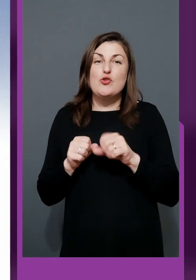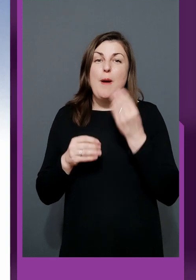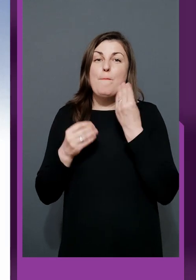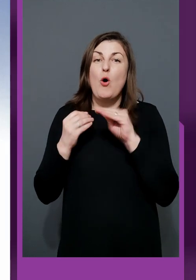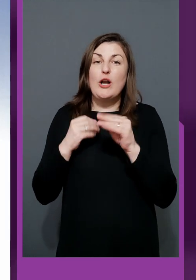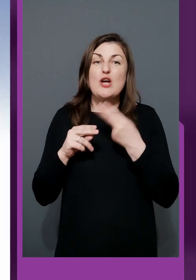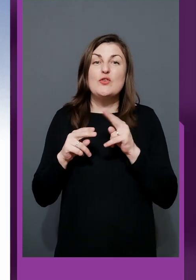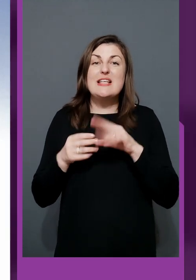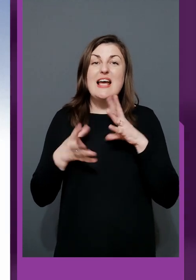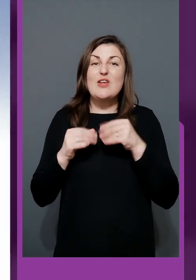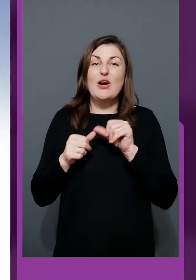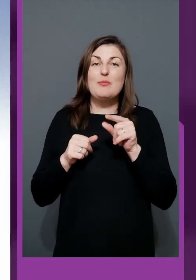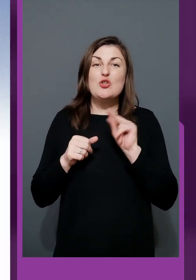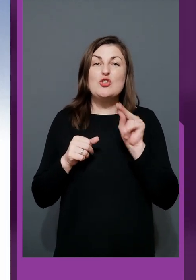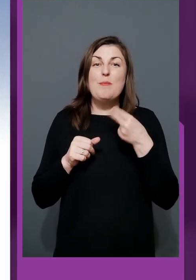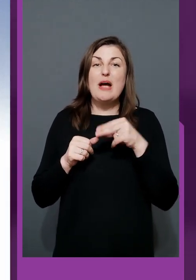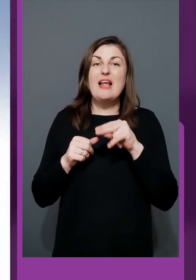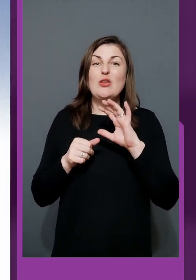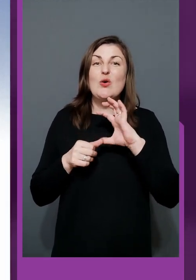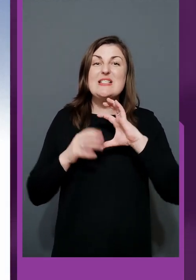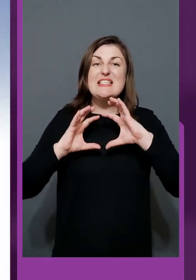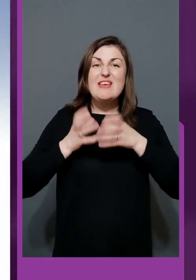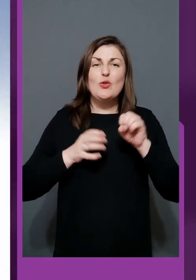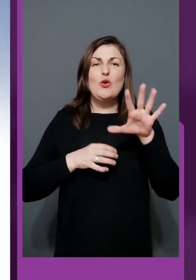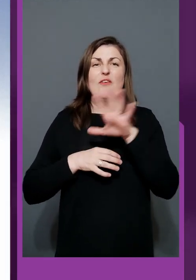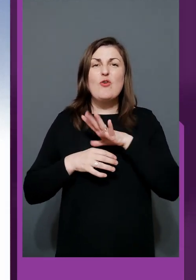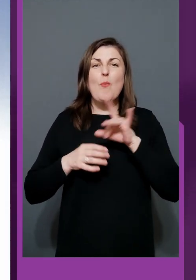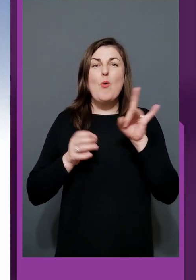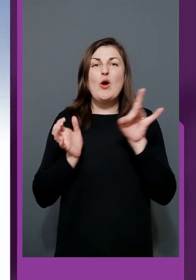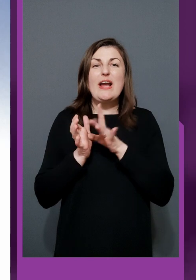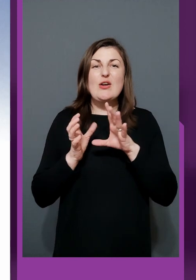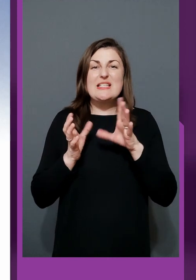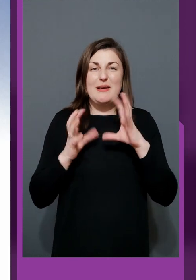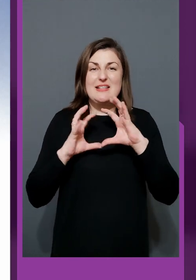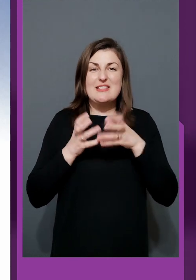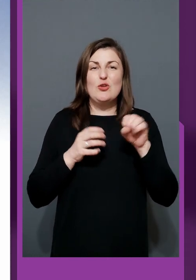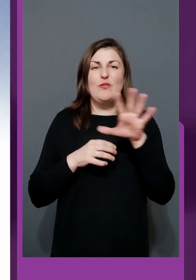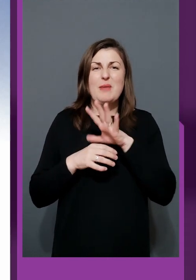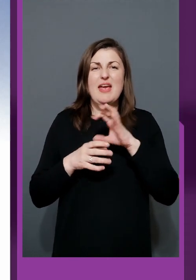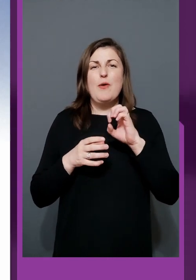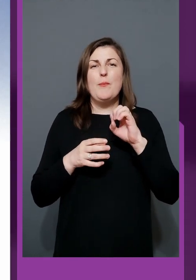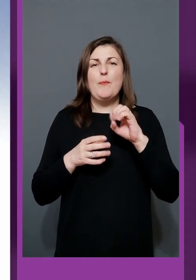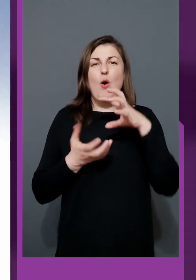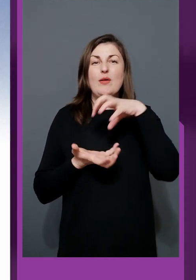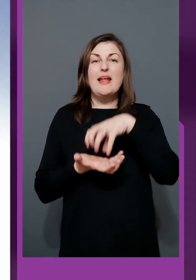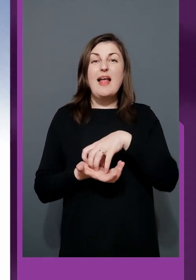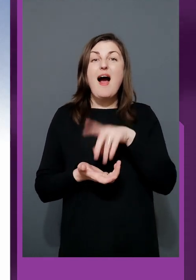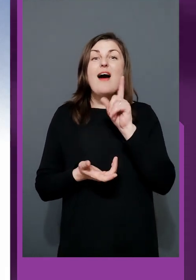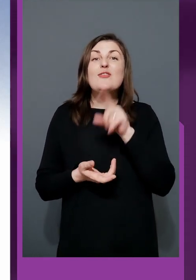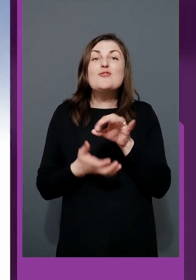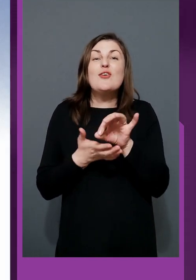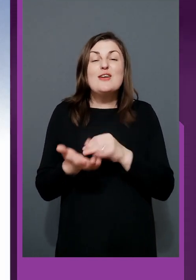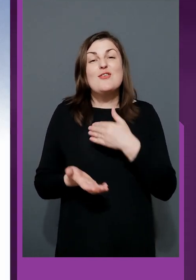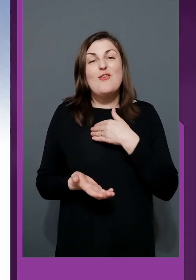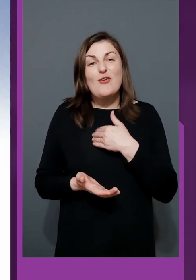покращувати цей результат окрім того чемпіонка світу Європи і рекордсменка світу та європейського континенту Ну І от